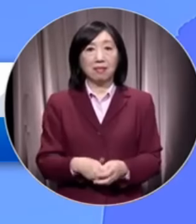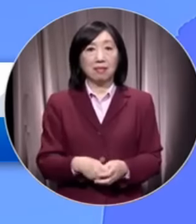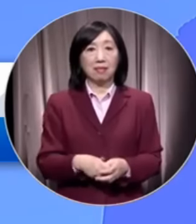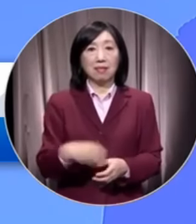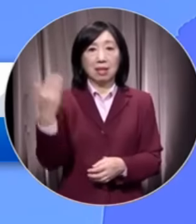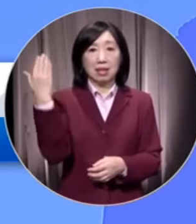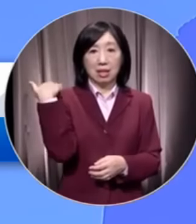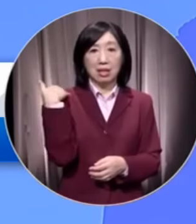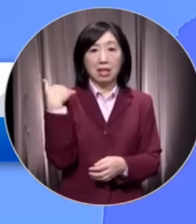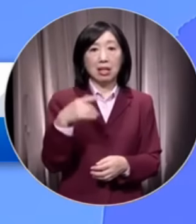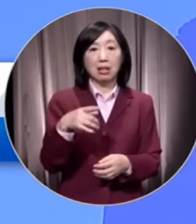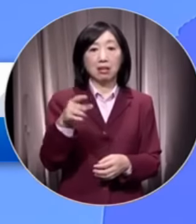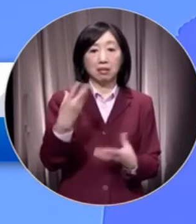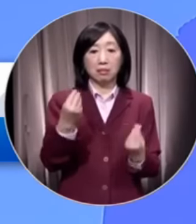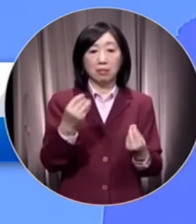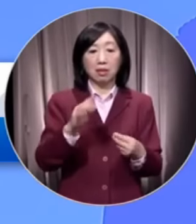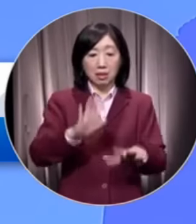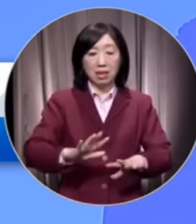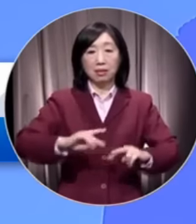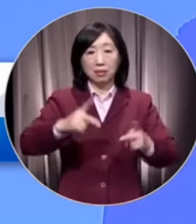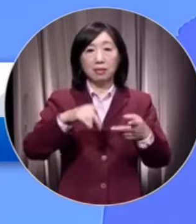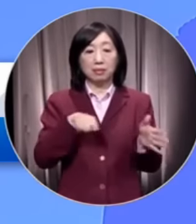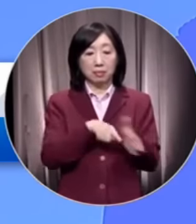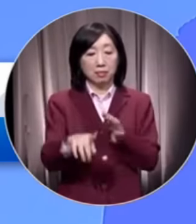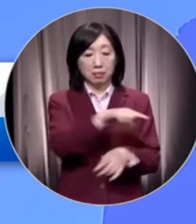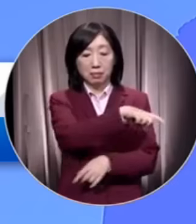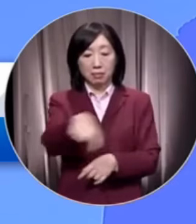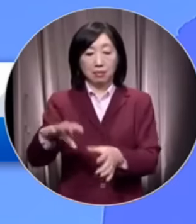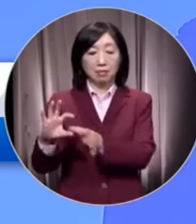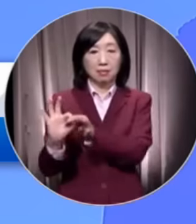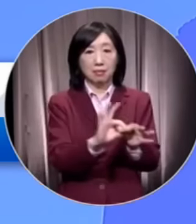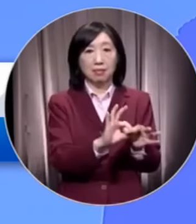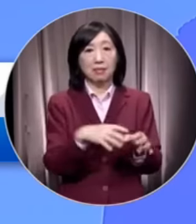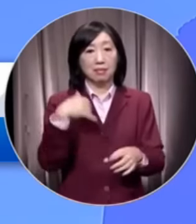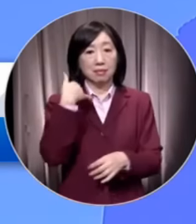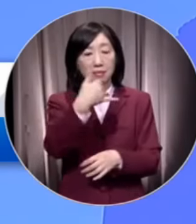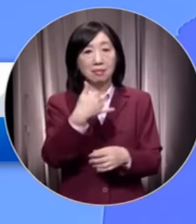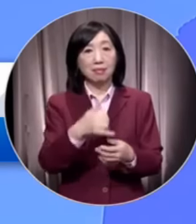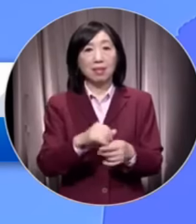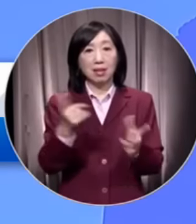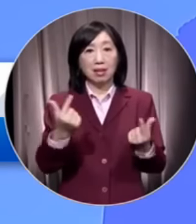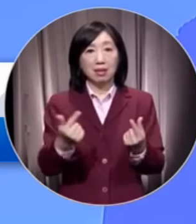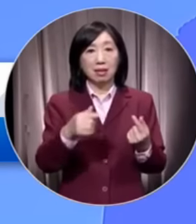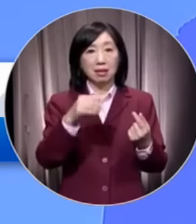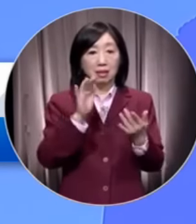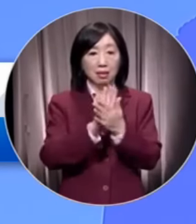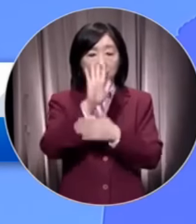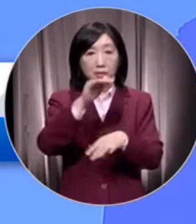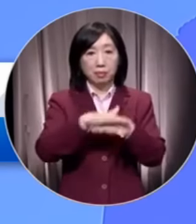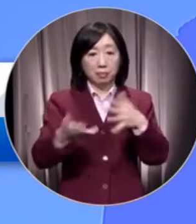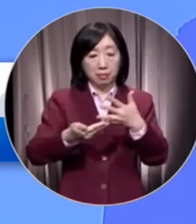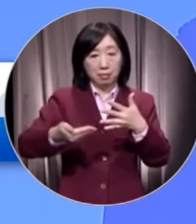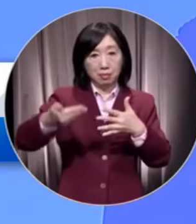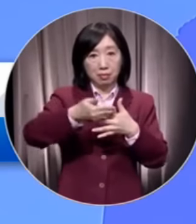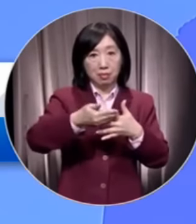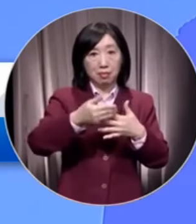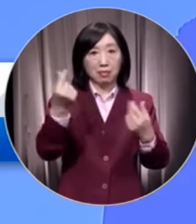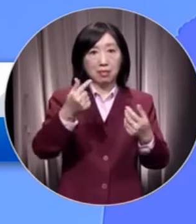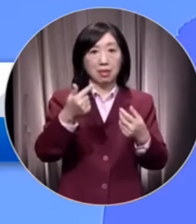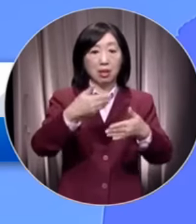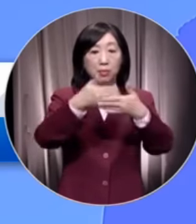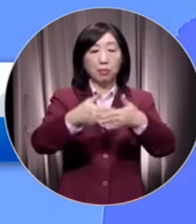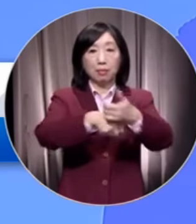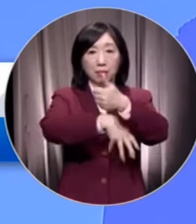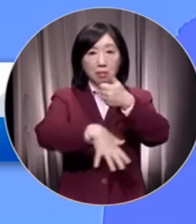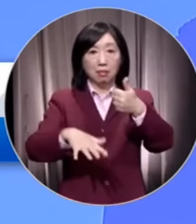的一个联系，那将来这样的一个管道，我说我要提升到跨部会，当然就是要恢复原来陆委会能